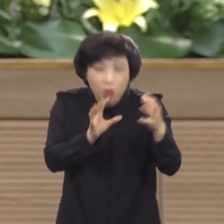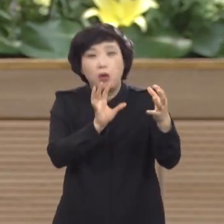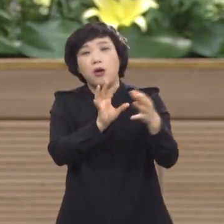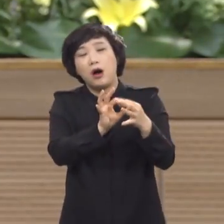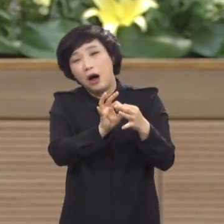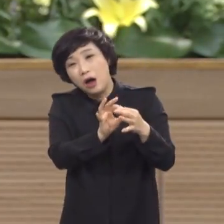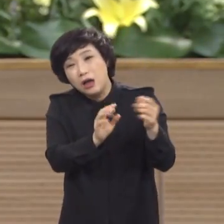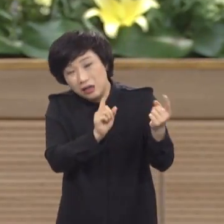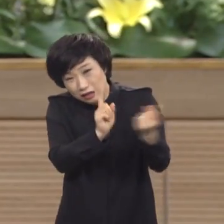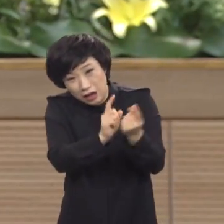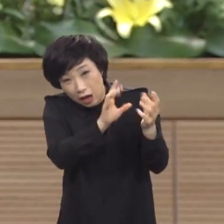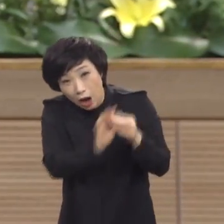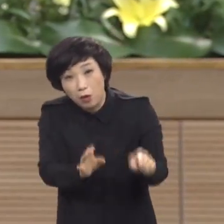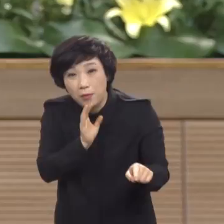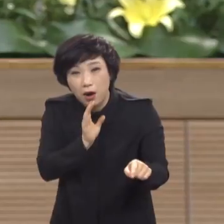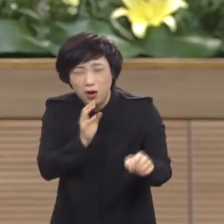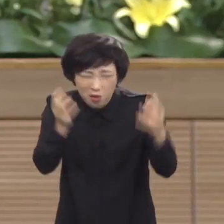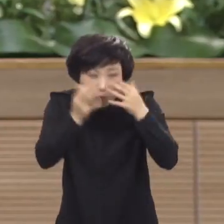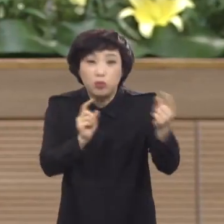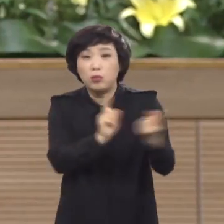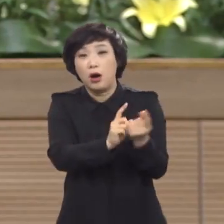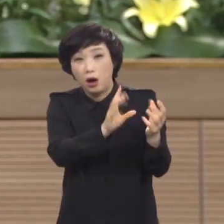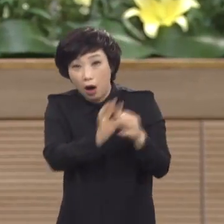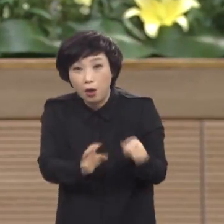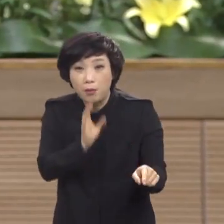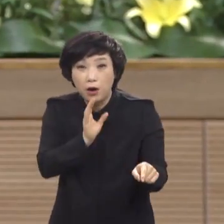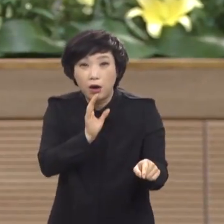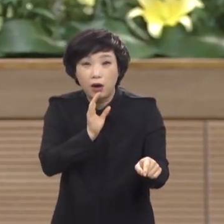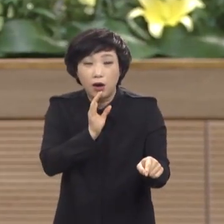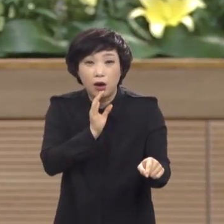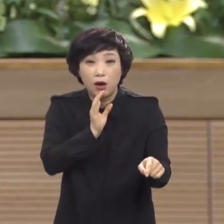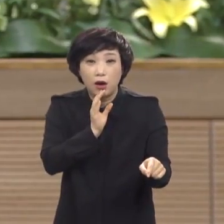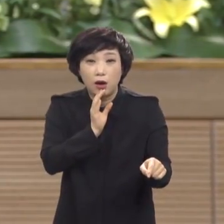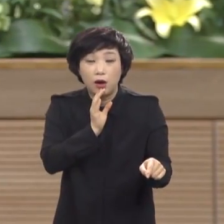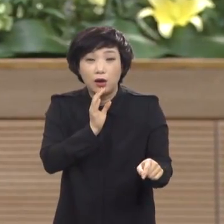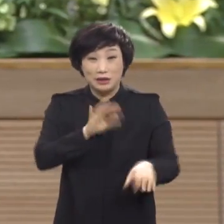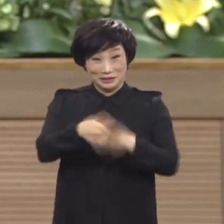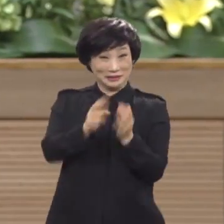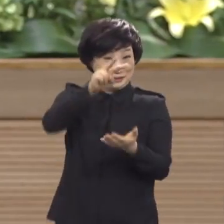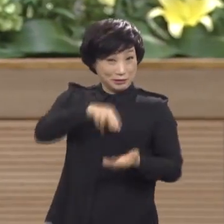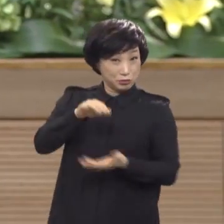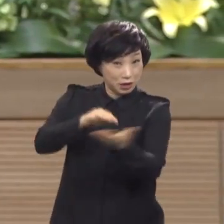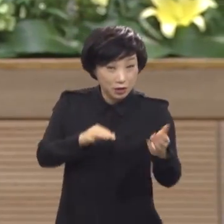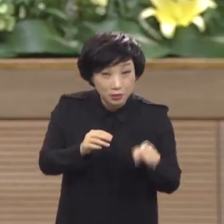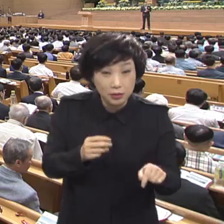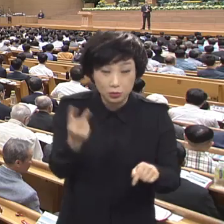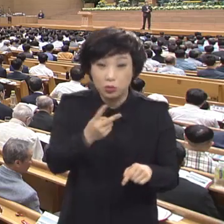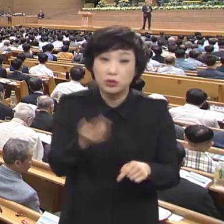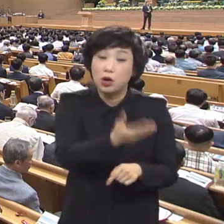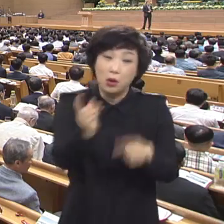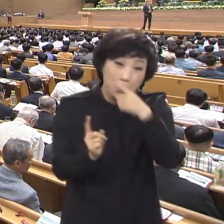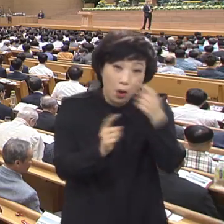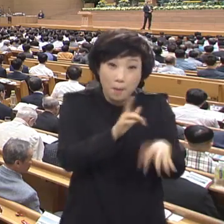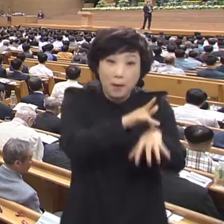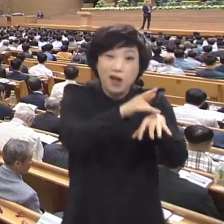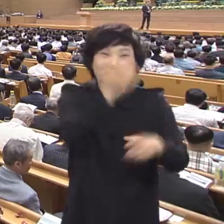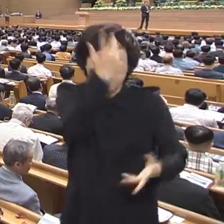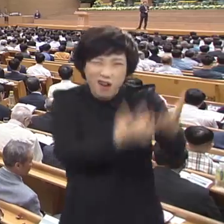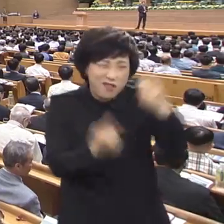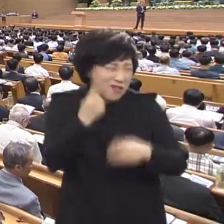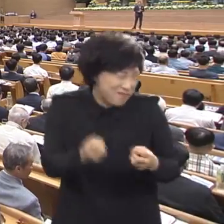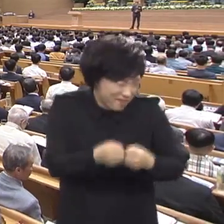세세토록 괴로움을 당하더라. 읽어봐. 또 저희를 미혹하는 마귀가